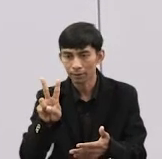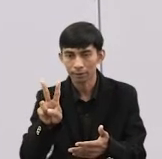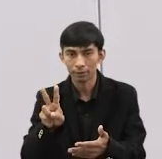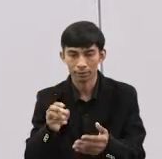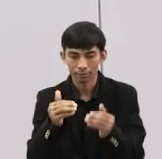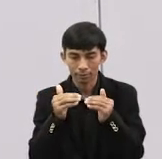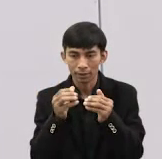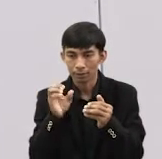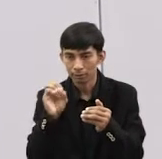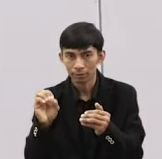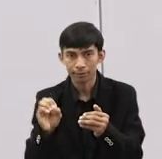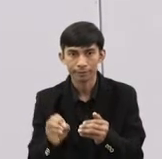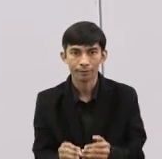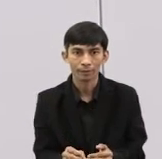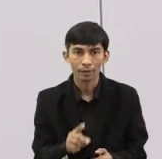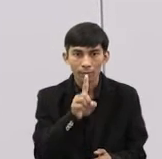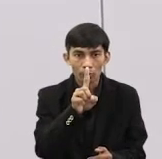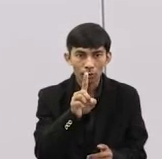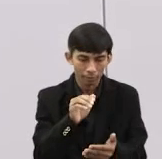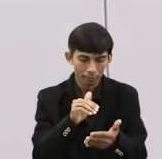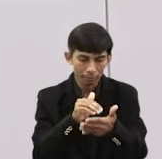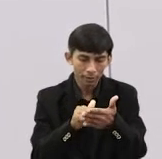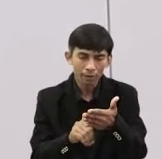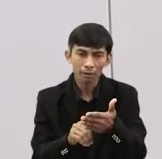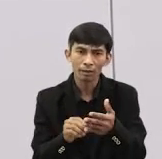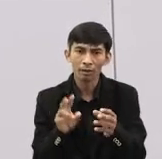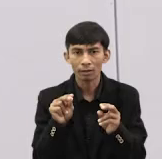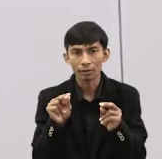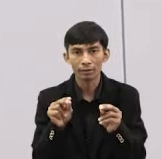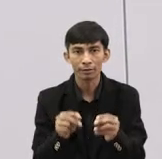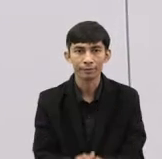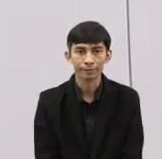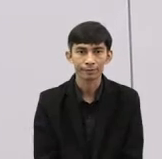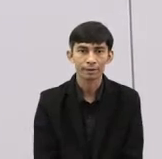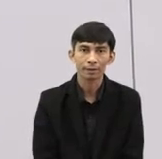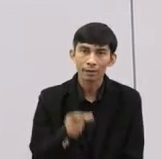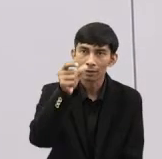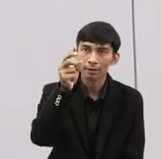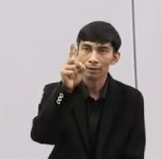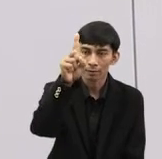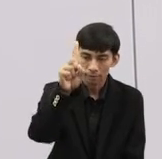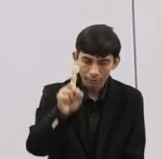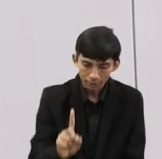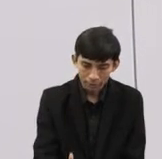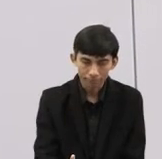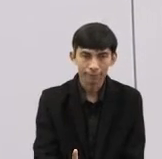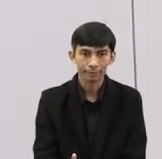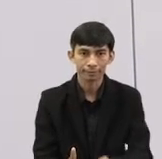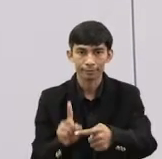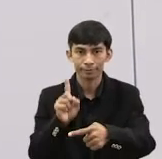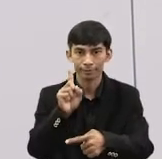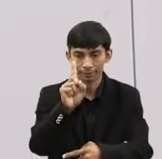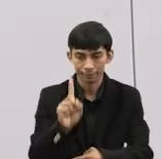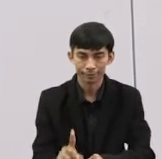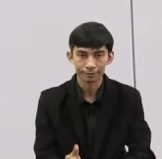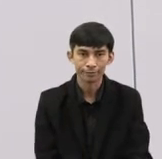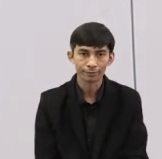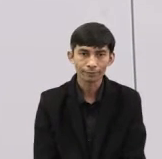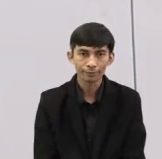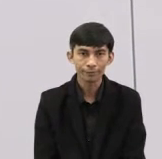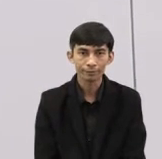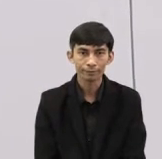xôn mùi đi mình đọc ấy con ọt tê, nhưng chẳng dương tung lẹ chọch màu được